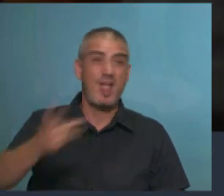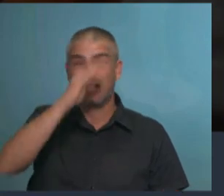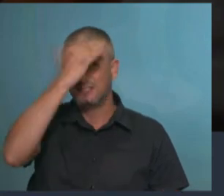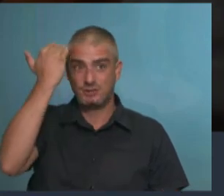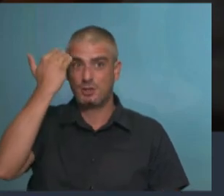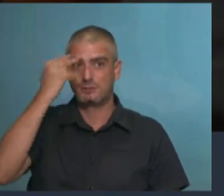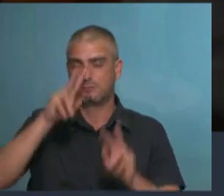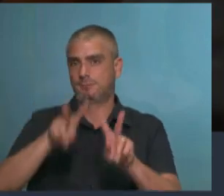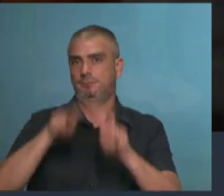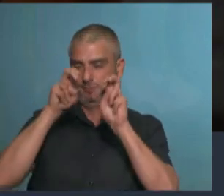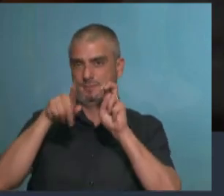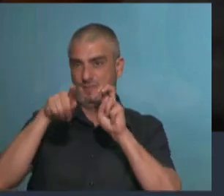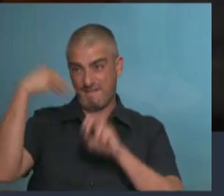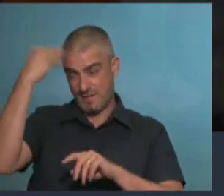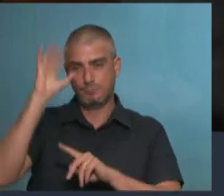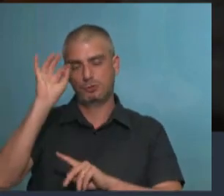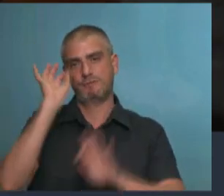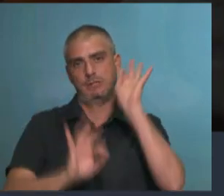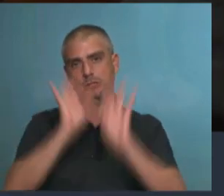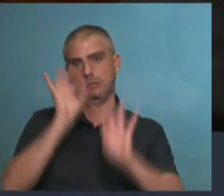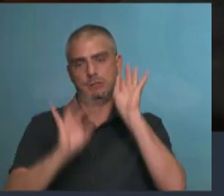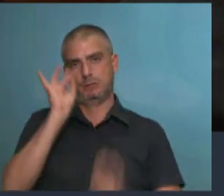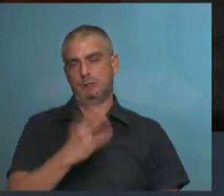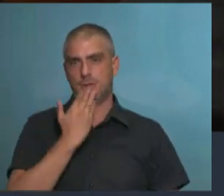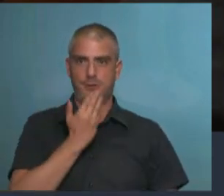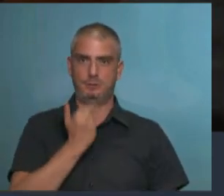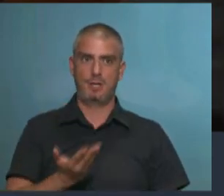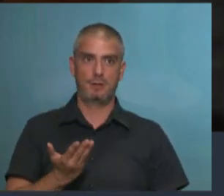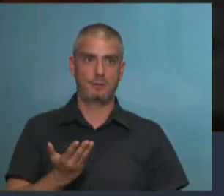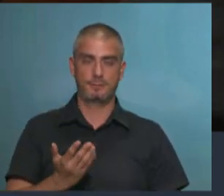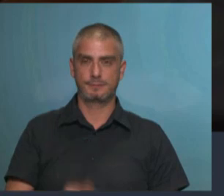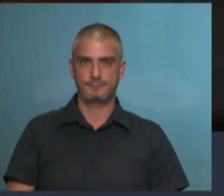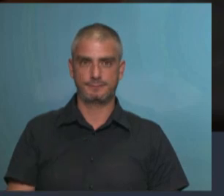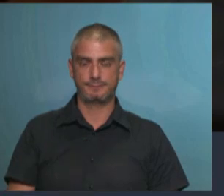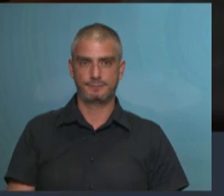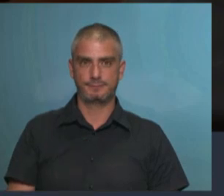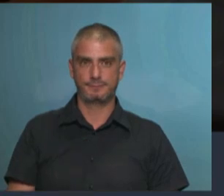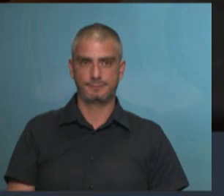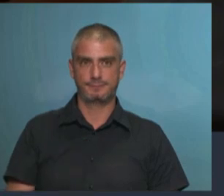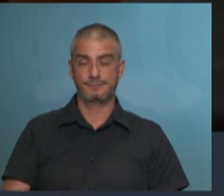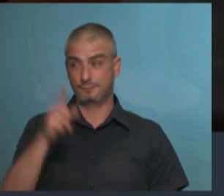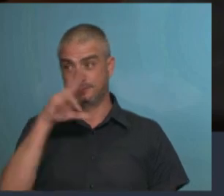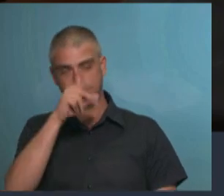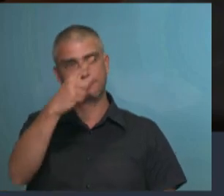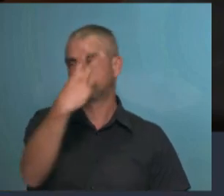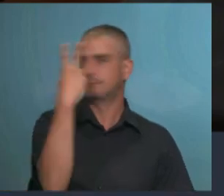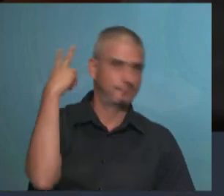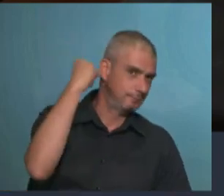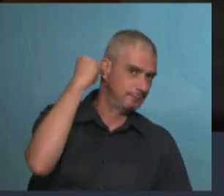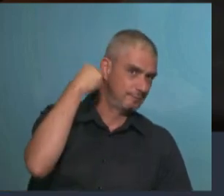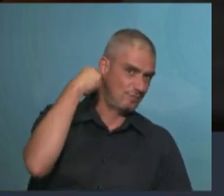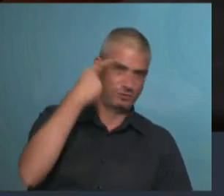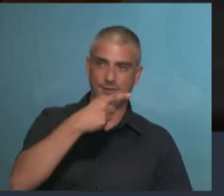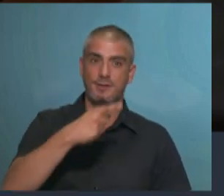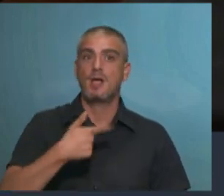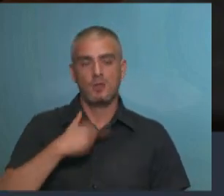ישתמשו בנושא הפלסטיני כדי להסיק נגדנו. אז כל הקיצונים השתמשו בנושא של הפלסטינים להסיק נגדנו. אנחנו חייבים